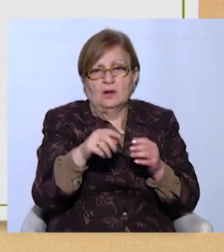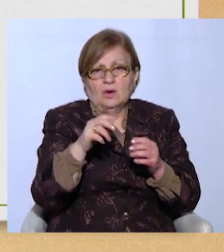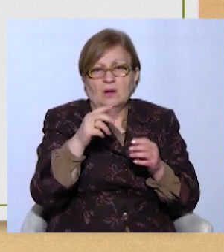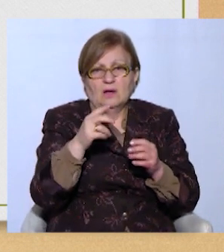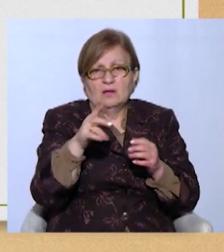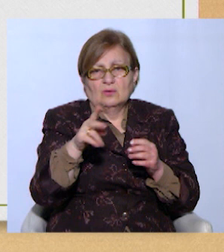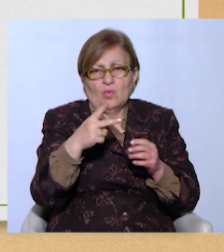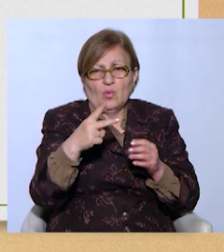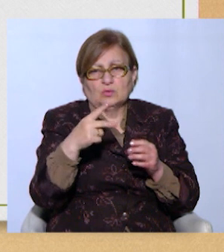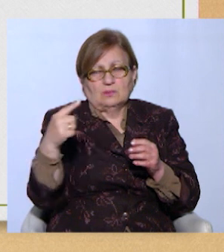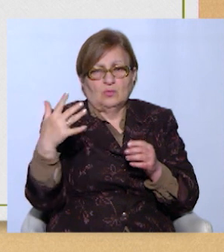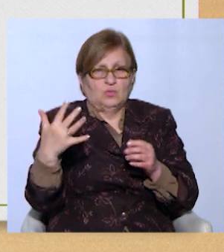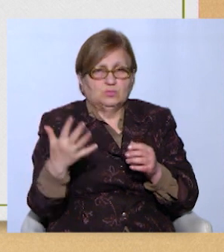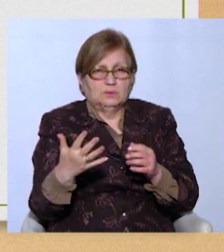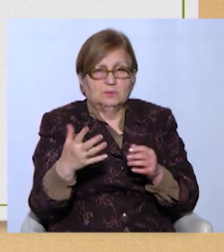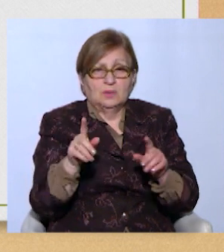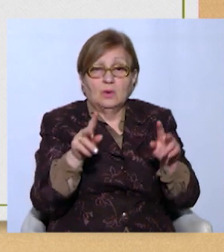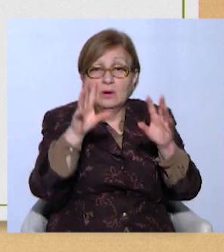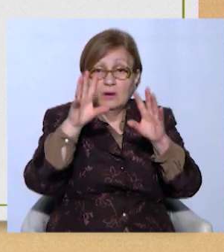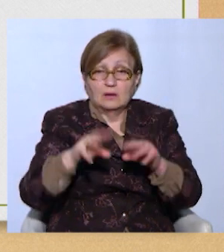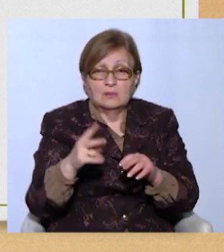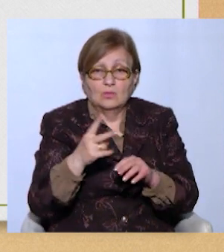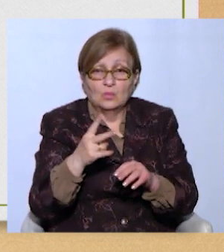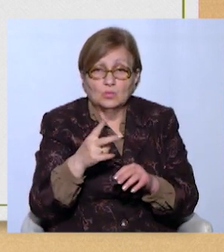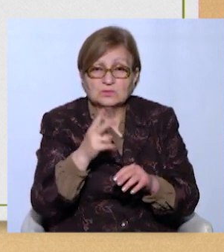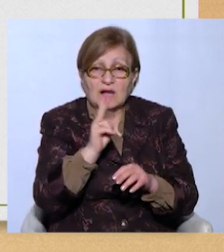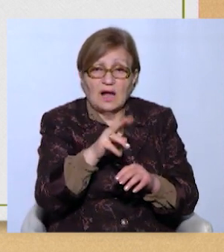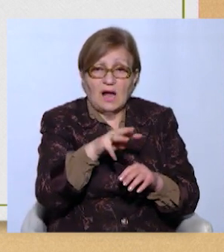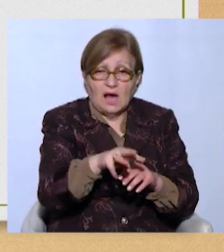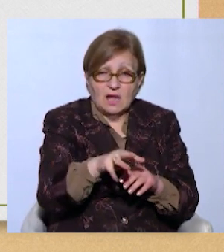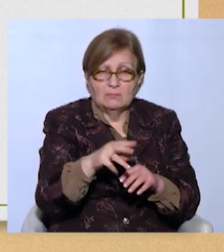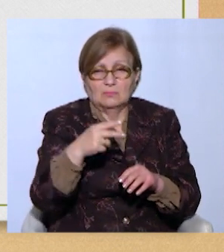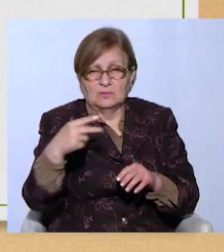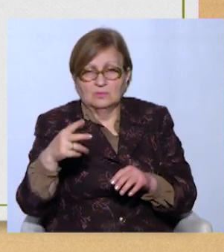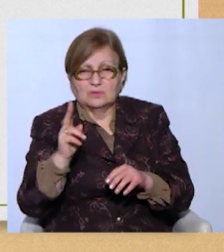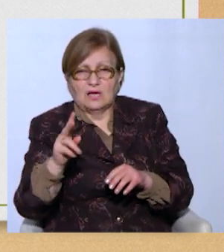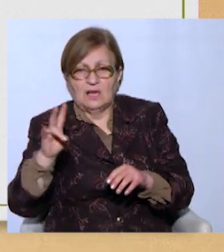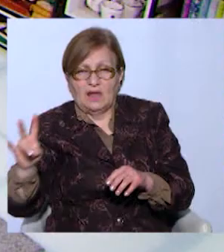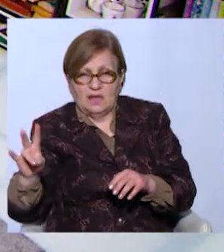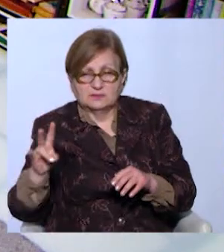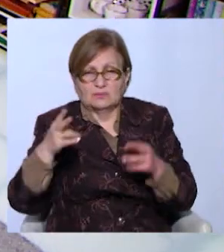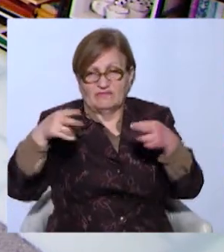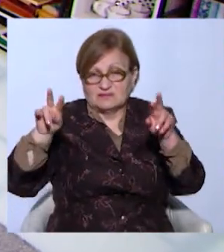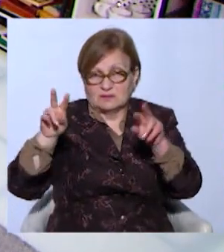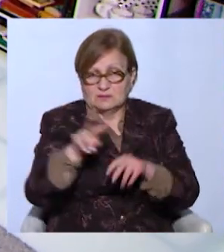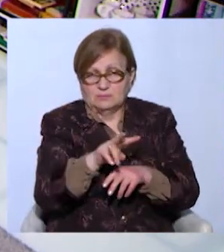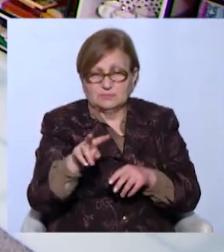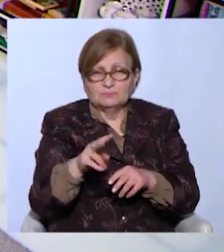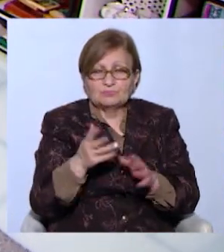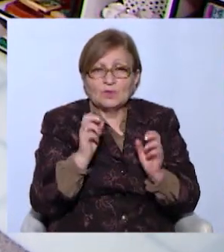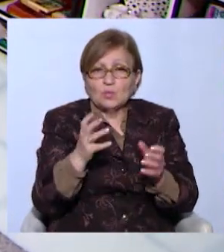2, 5. და გაუტოლოთ KM და KN მონაკვეთები, მათი კვადრატები. KM-ის კვადრატი